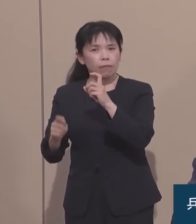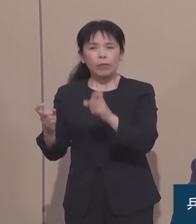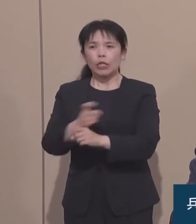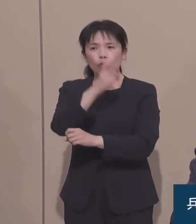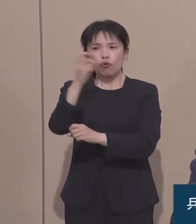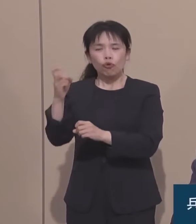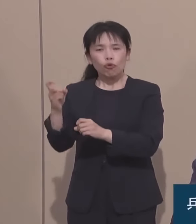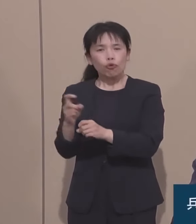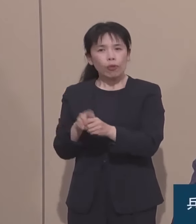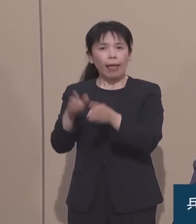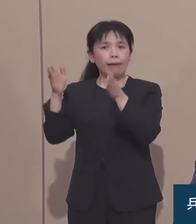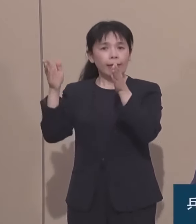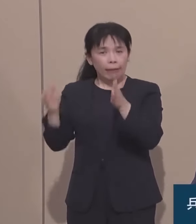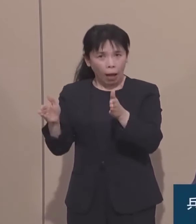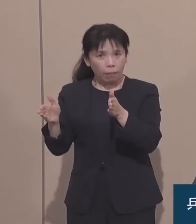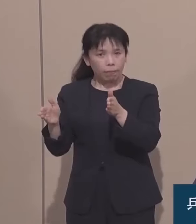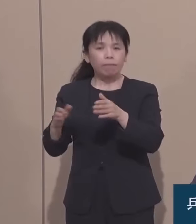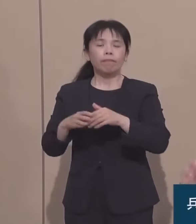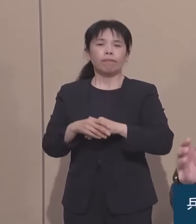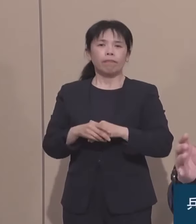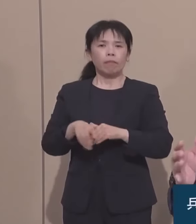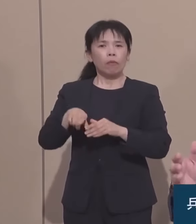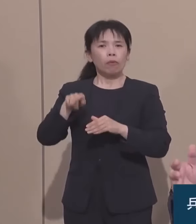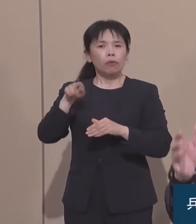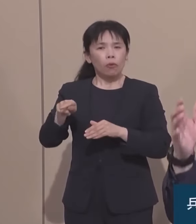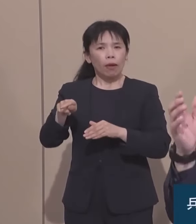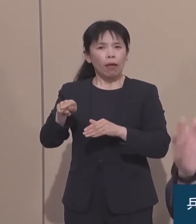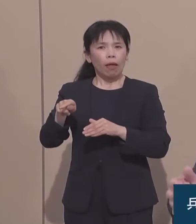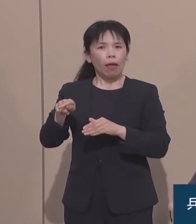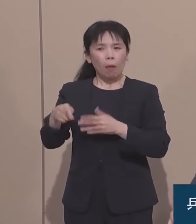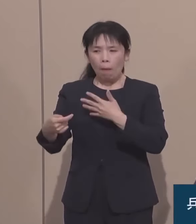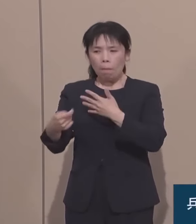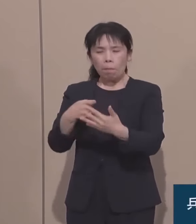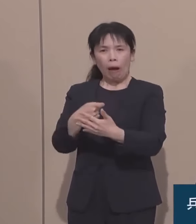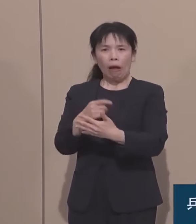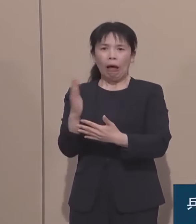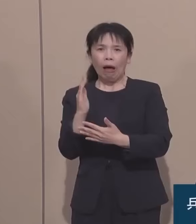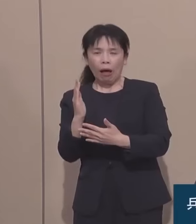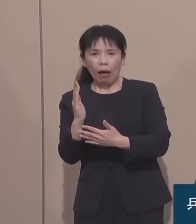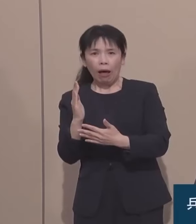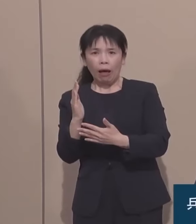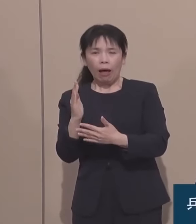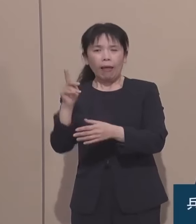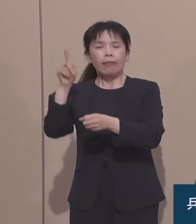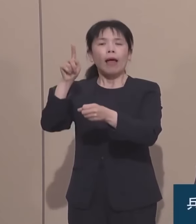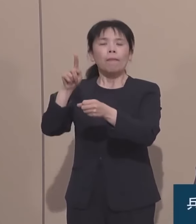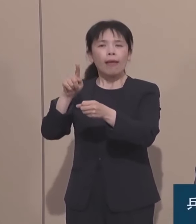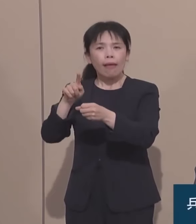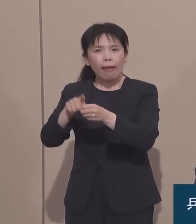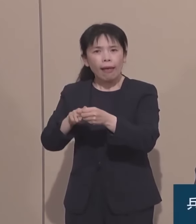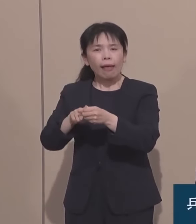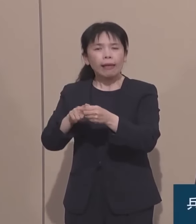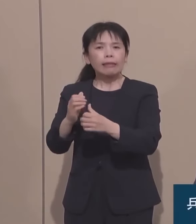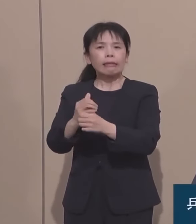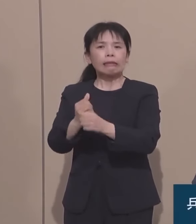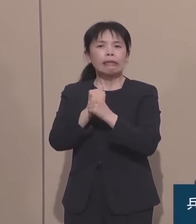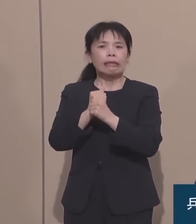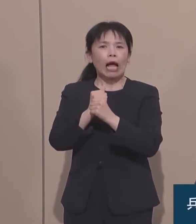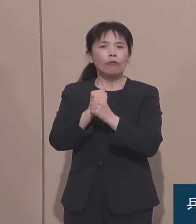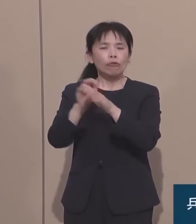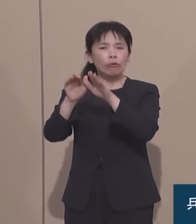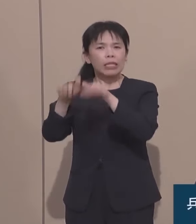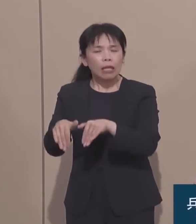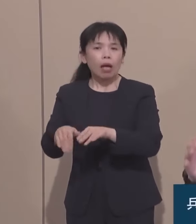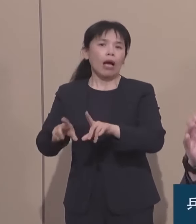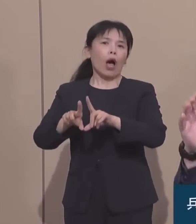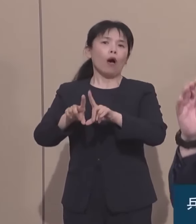年間ですよこんなことがばらされたくないから県民局長は自殺したと考えるのが普通です